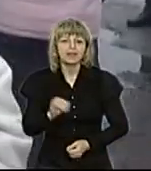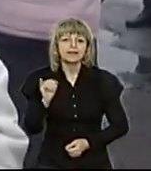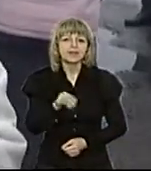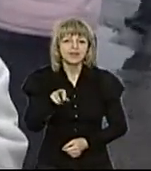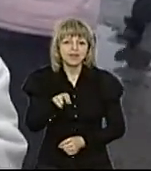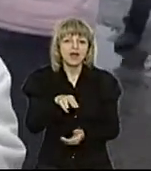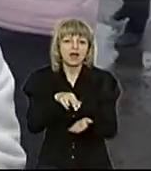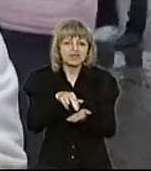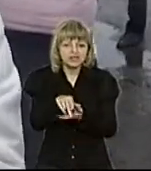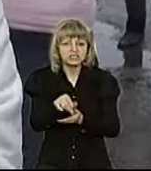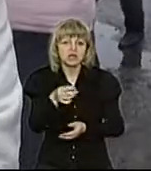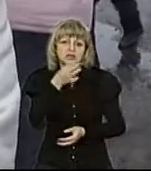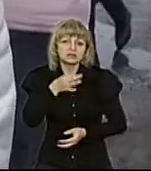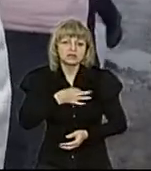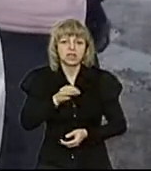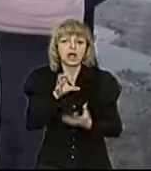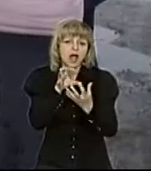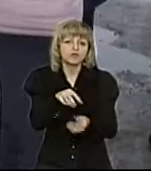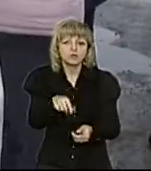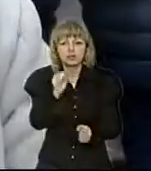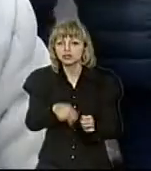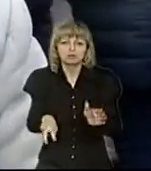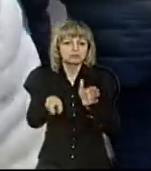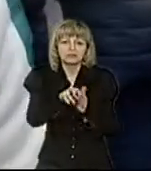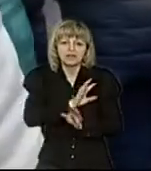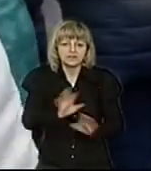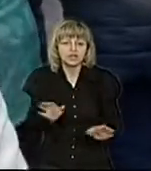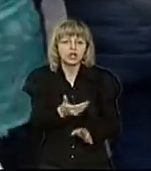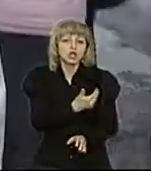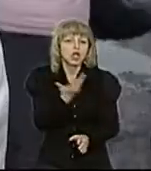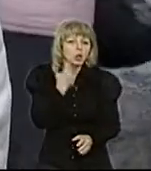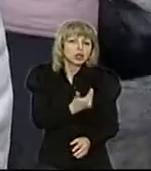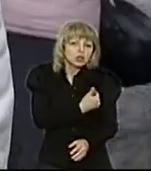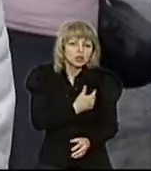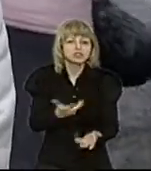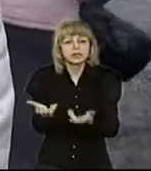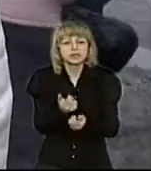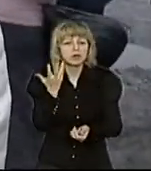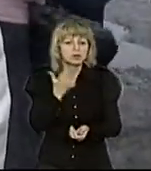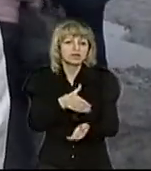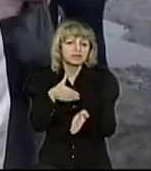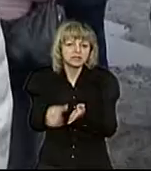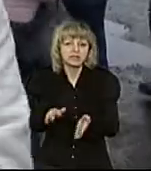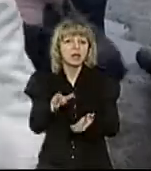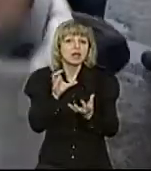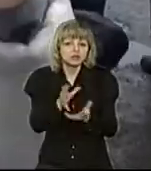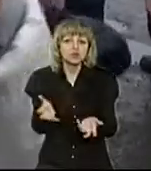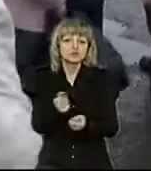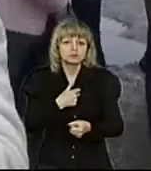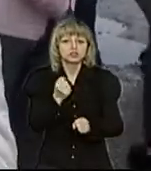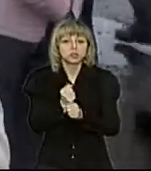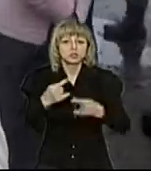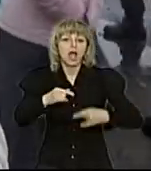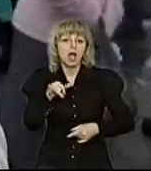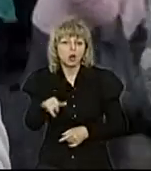я вийшла, мені кажуть, що автобуси тут можуть не взяти. Коли схоче, коли бере, коли ні. Ну дав бих, що автобус мене взяв. І ми робили, а